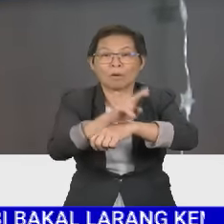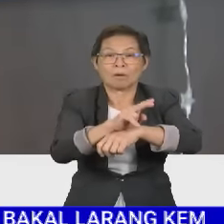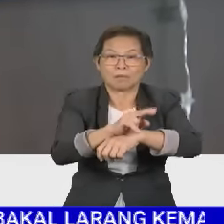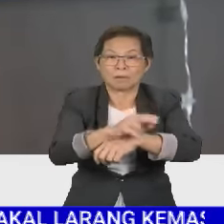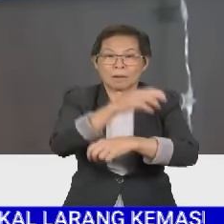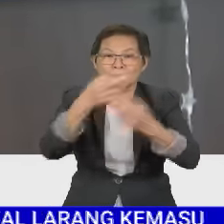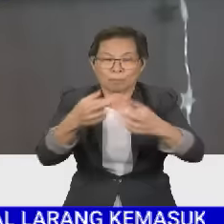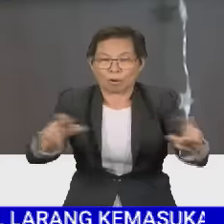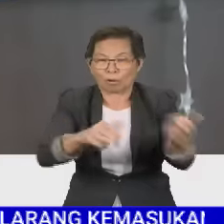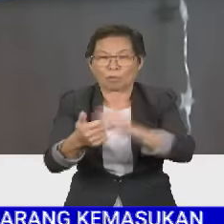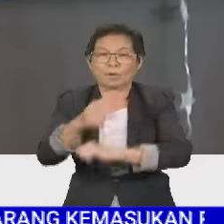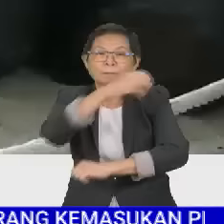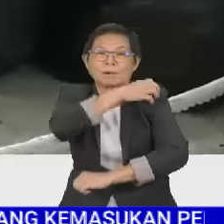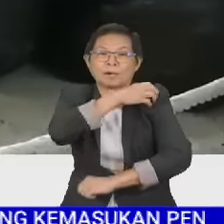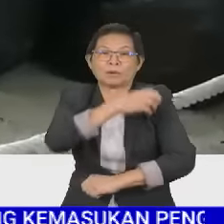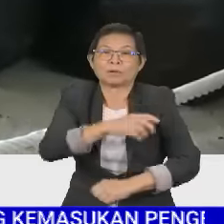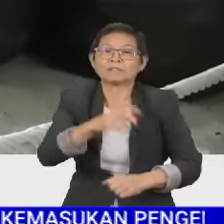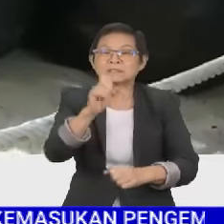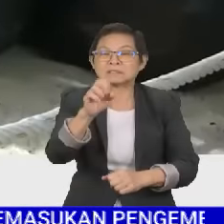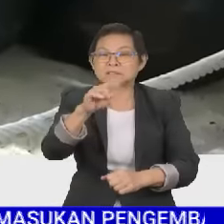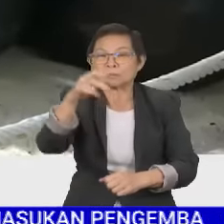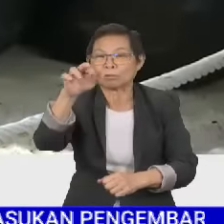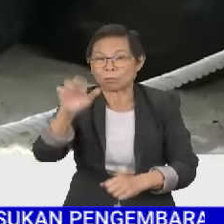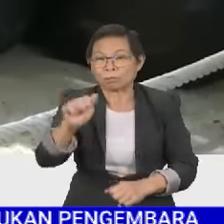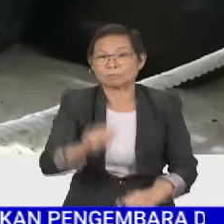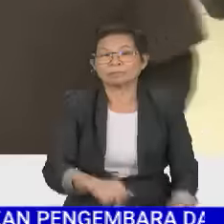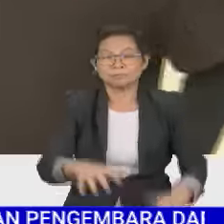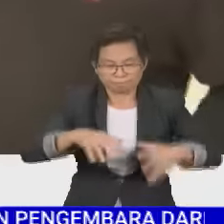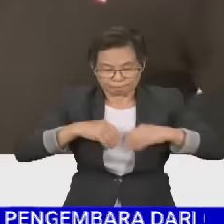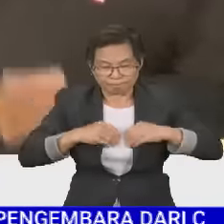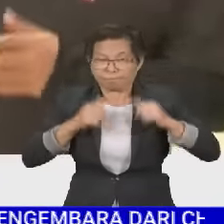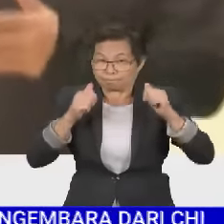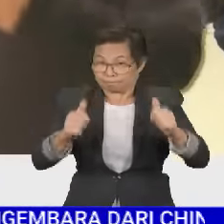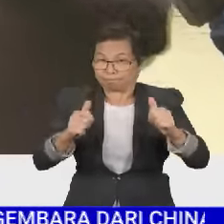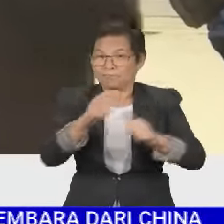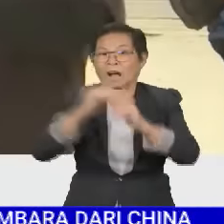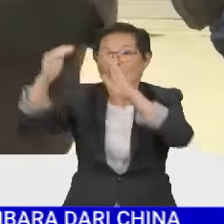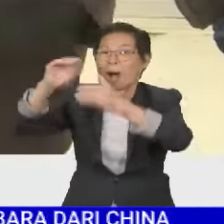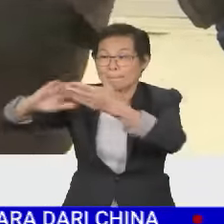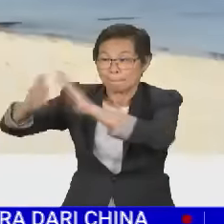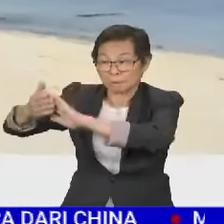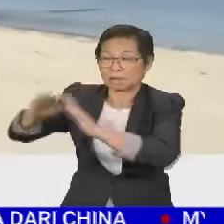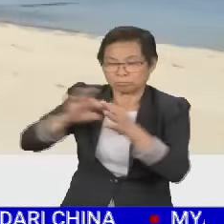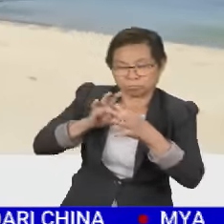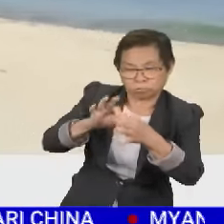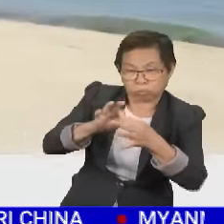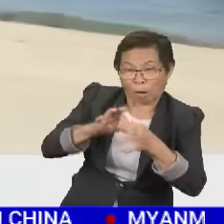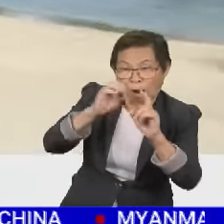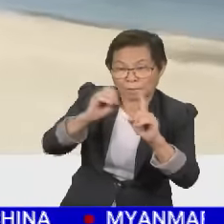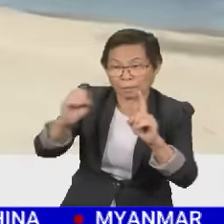Jurai menjadi menyambut baik usaha berkenaan dan berharap masyarakat memberi kerjasama